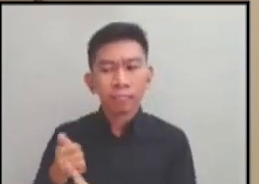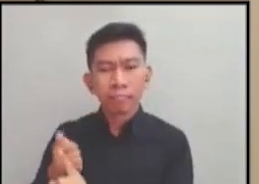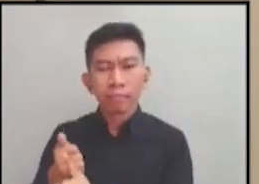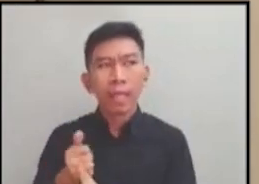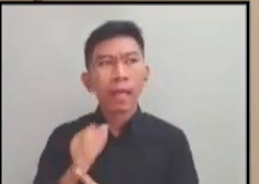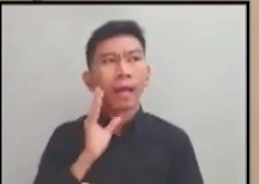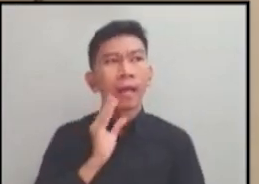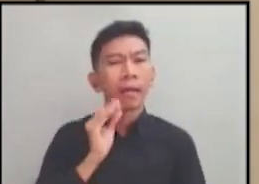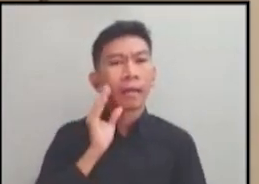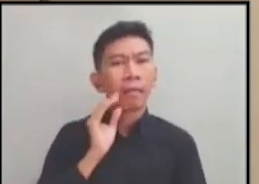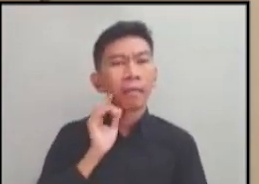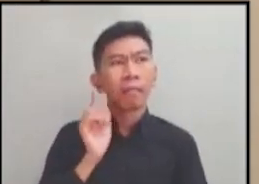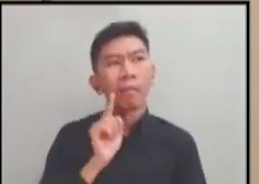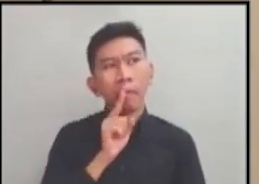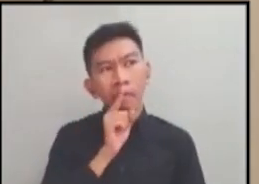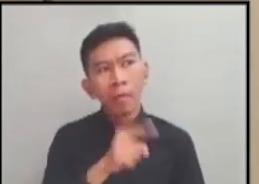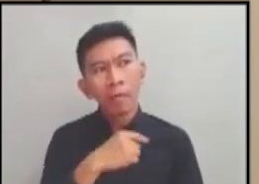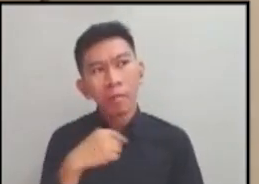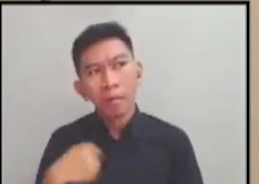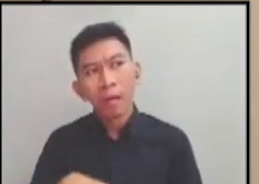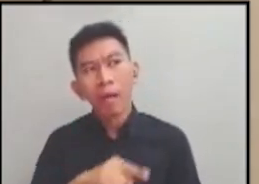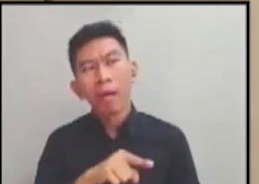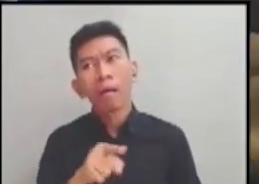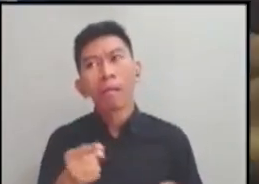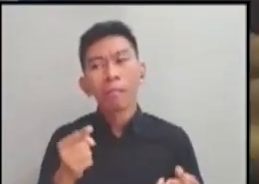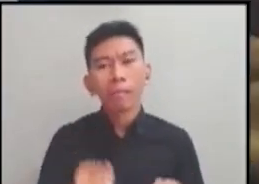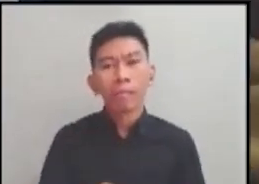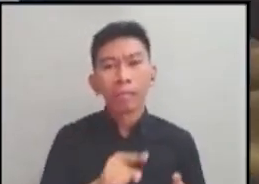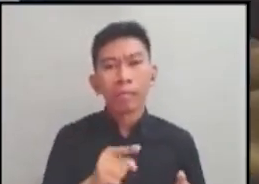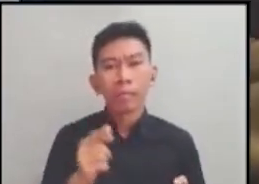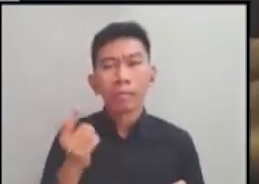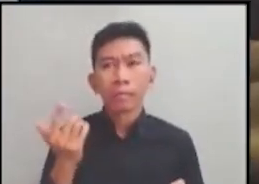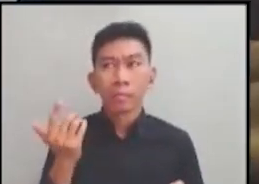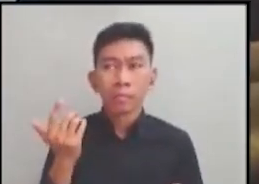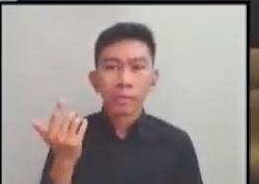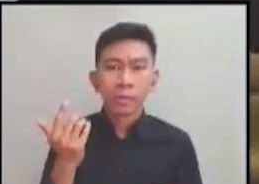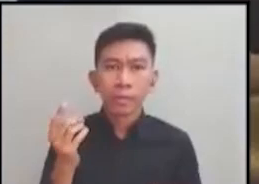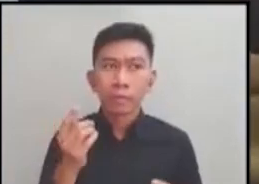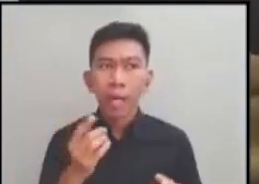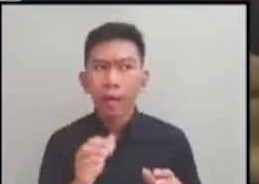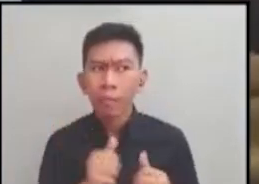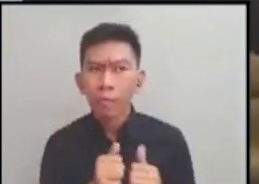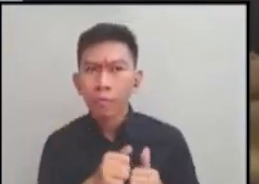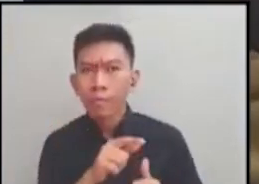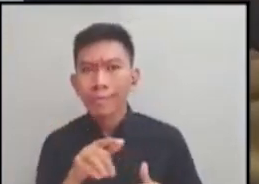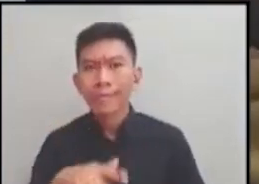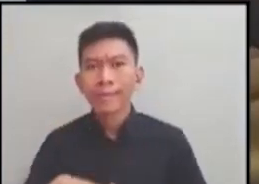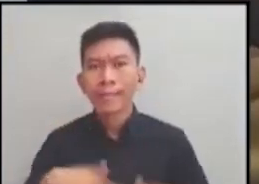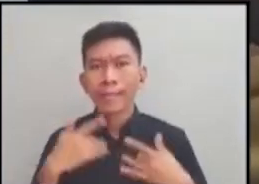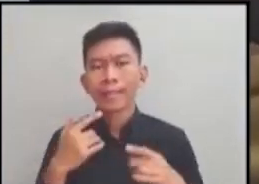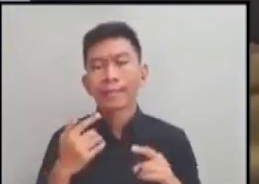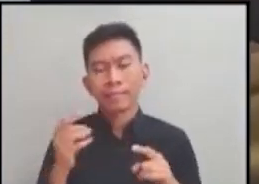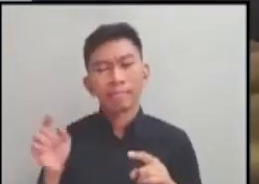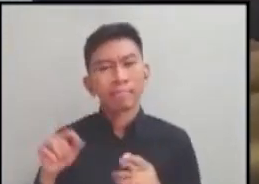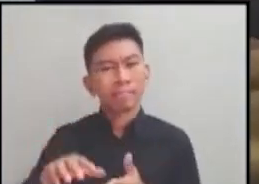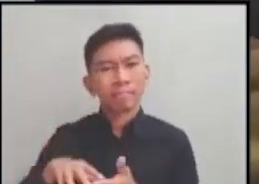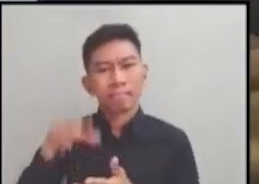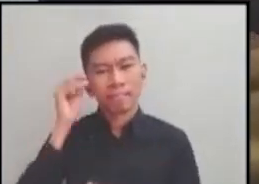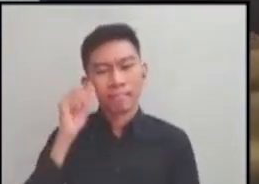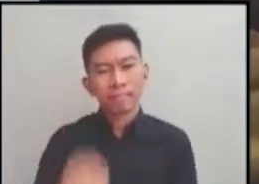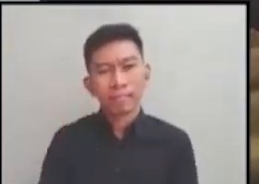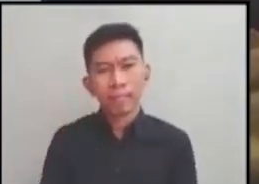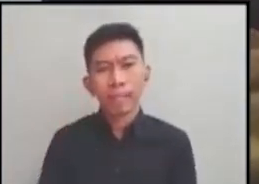a real China is and what happened every day in China. Magkakaroon din ng pagkakataon ang mga participant na mag-cover ng malalaking